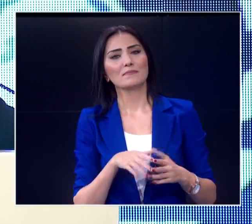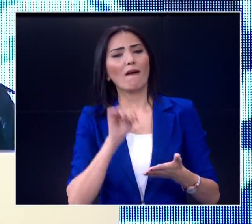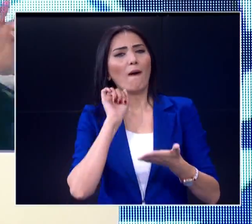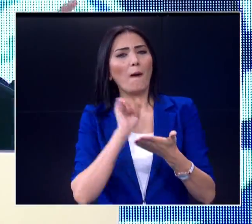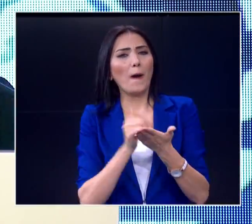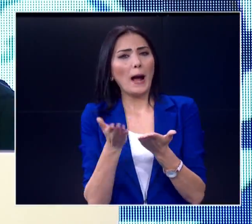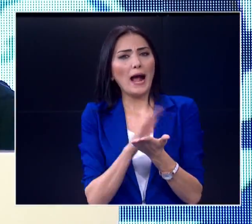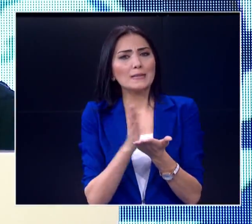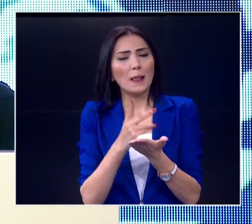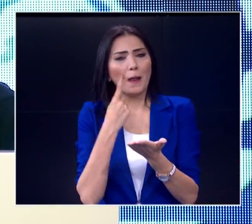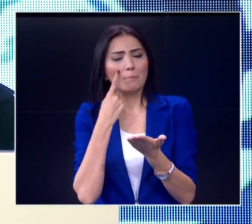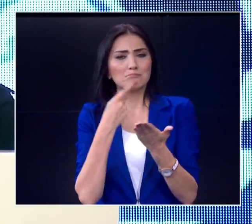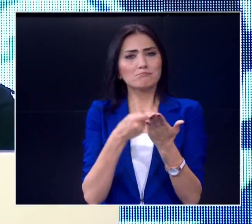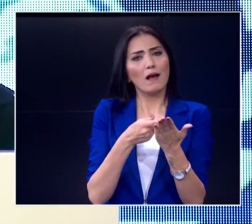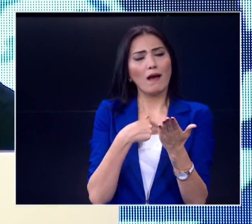gazetelere bakarken